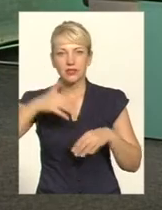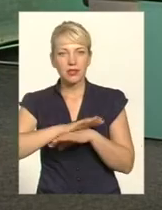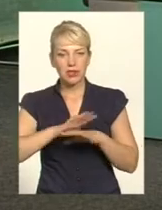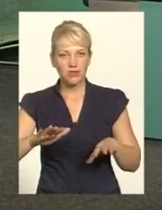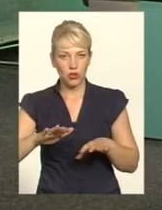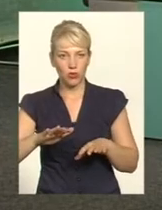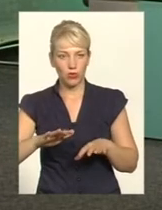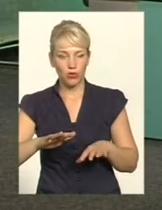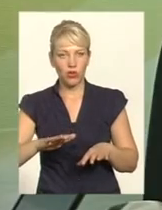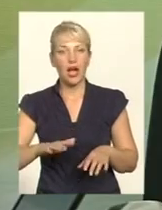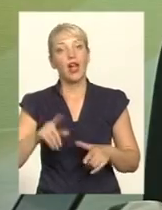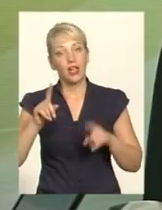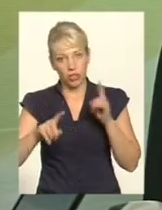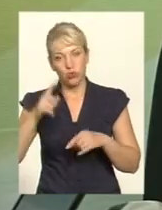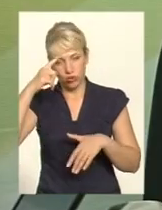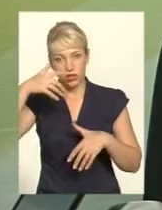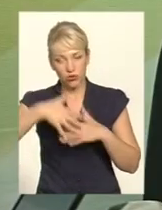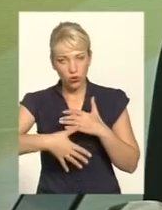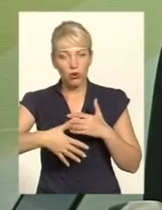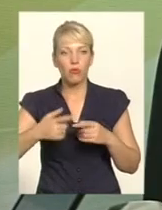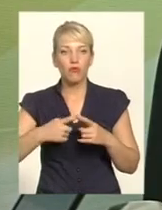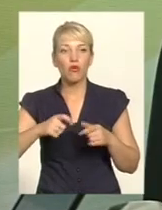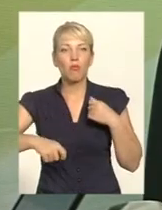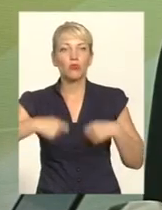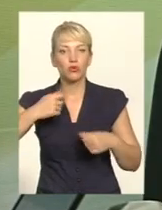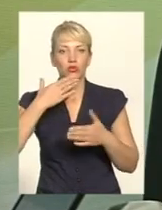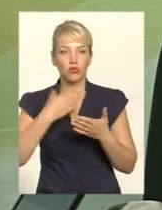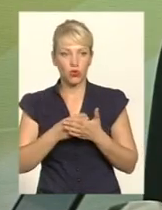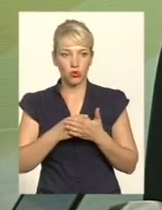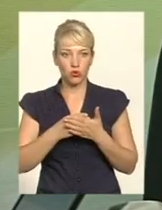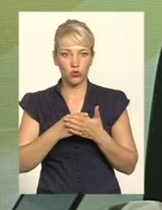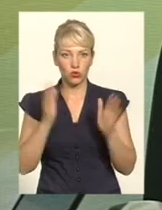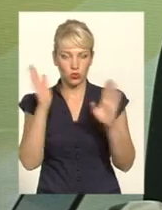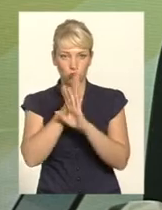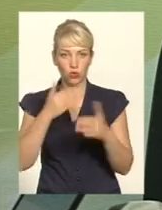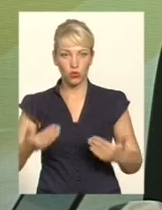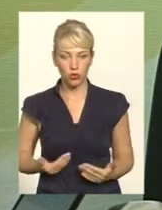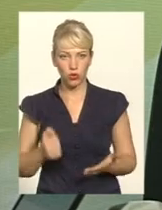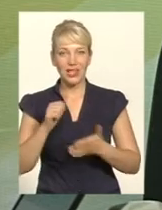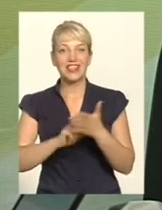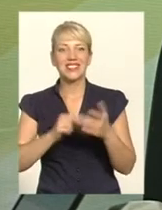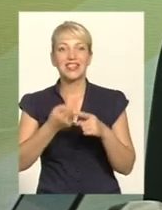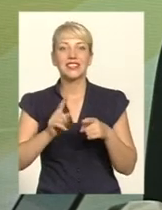дуже часто підсвідомо. Вони псують свою власну особисту долю через те, що